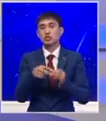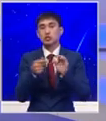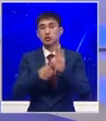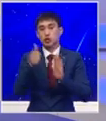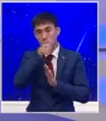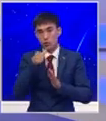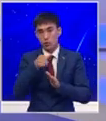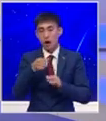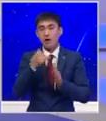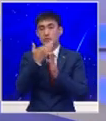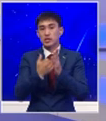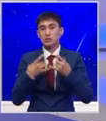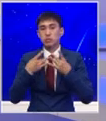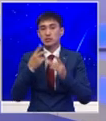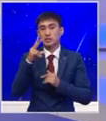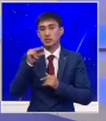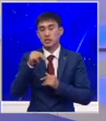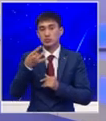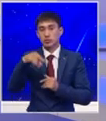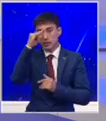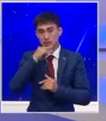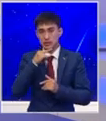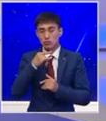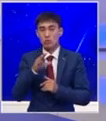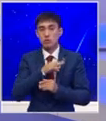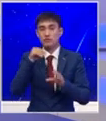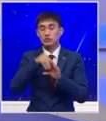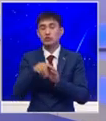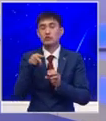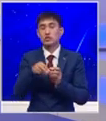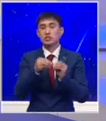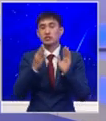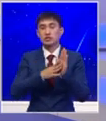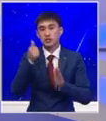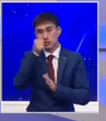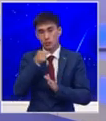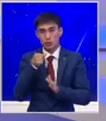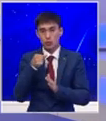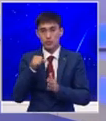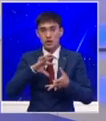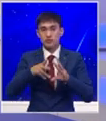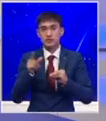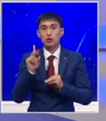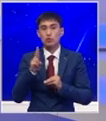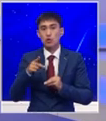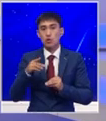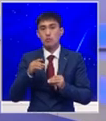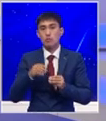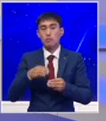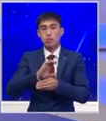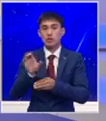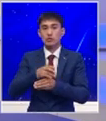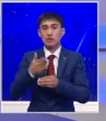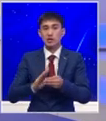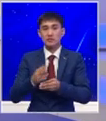году, а в перечень праздничных дат Республики Казахстан он был внесен в 2019 году. Все, кто производит хлеб,